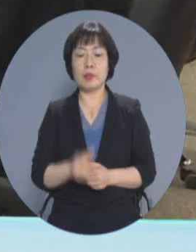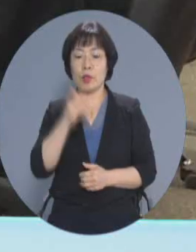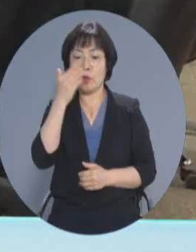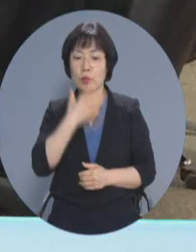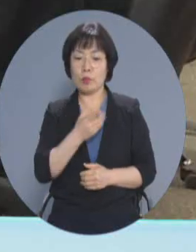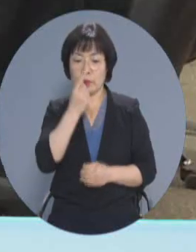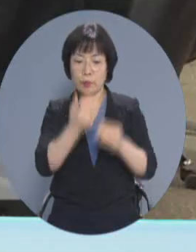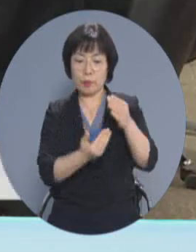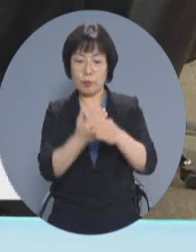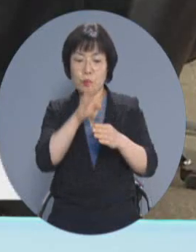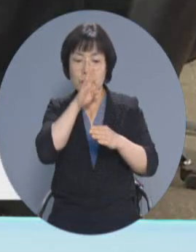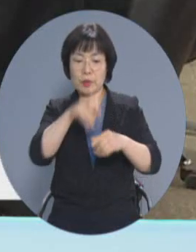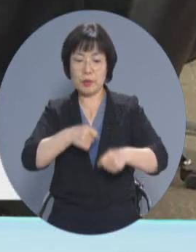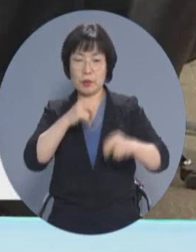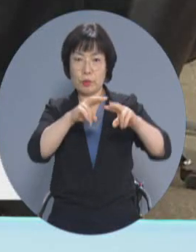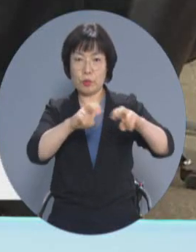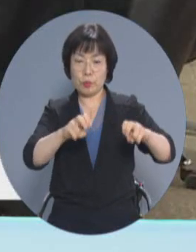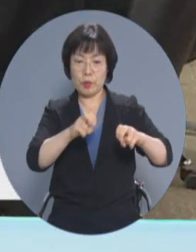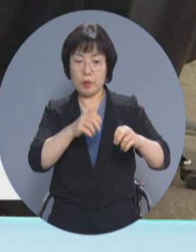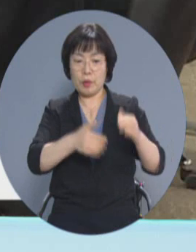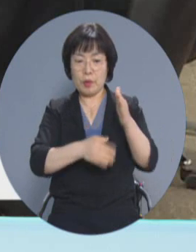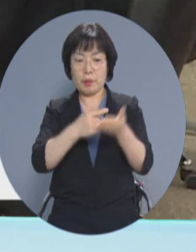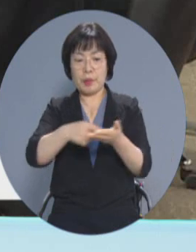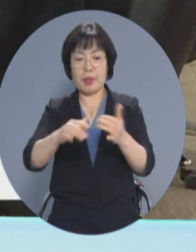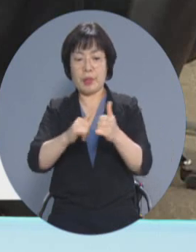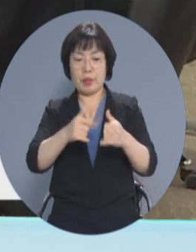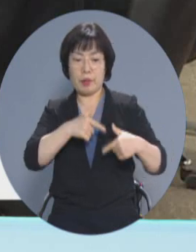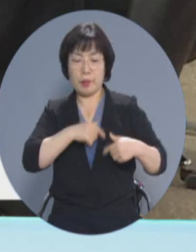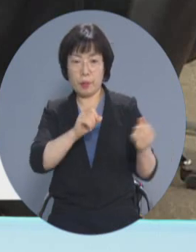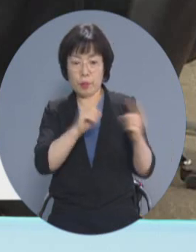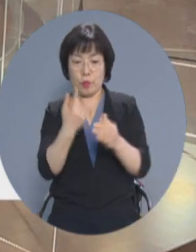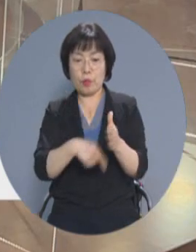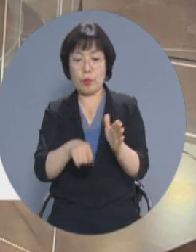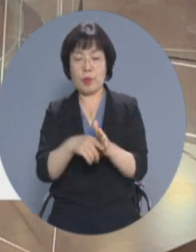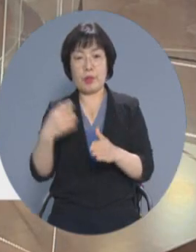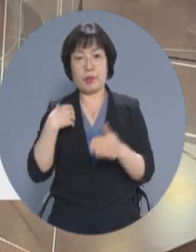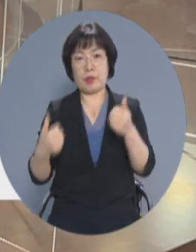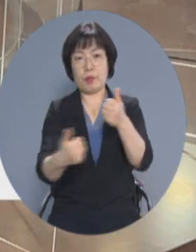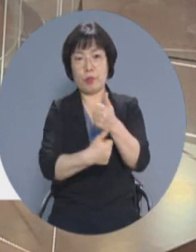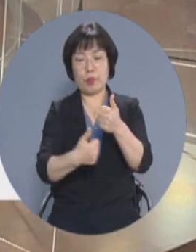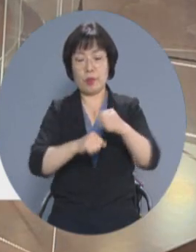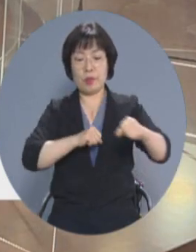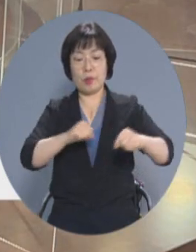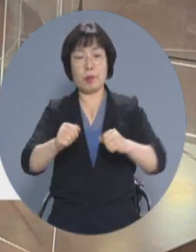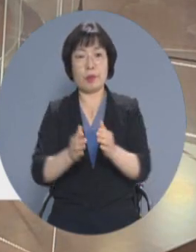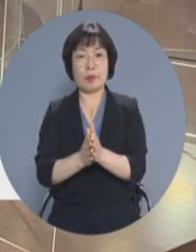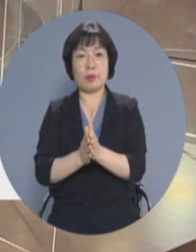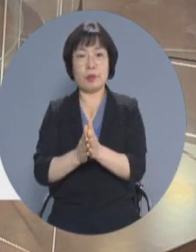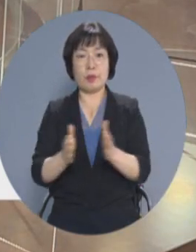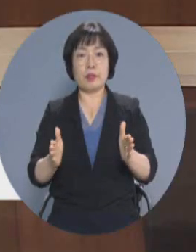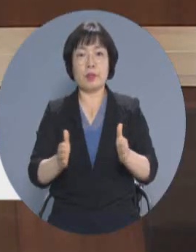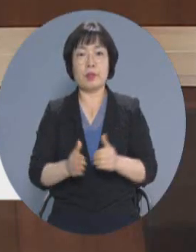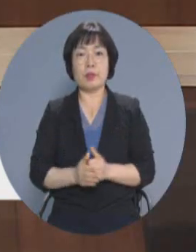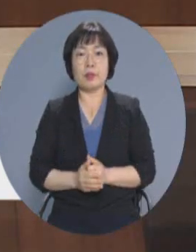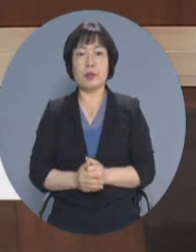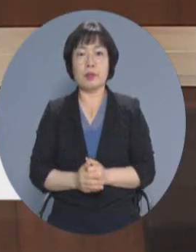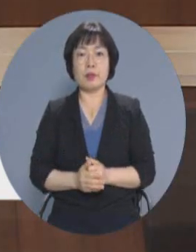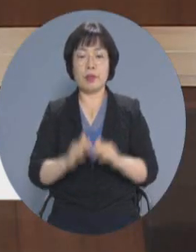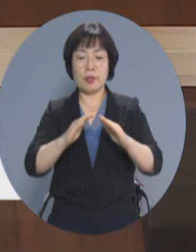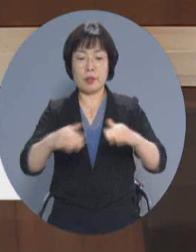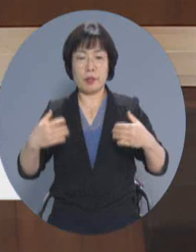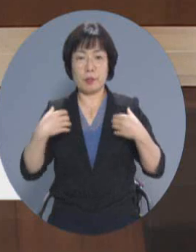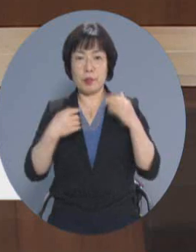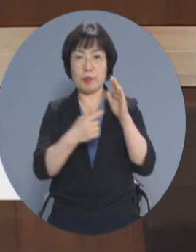여순 사건의 진상을 규명하고 희생자의 명예를 회복하기 위한 실무위원회가 본격 활동에 들어갔습니다.